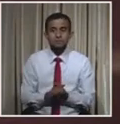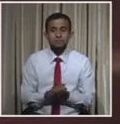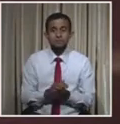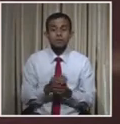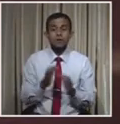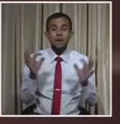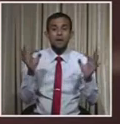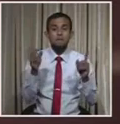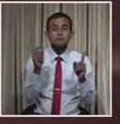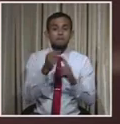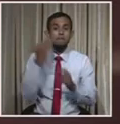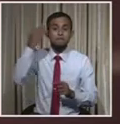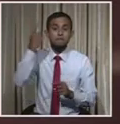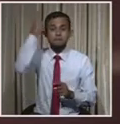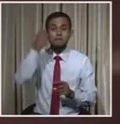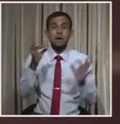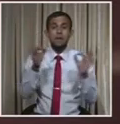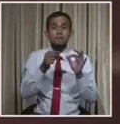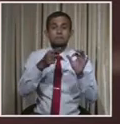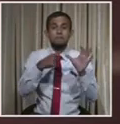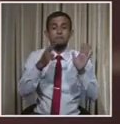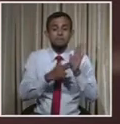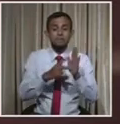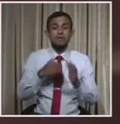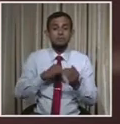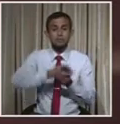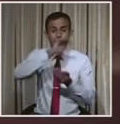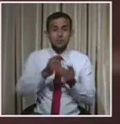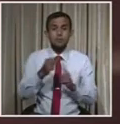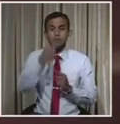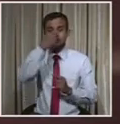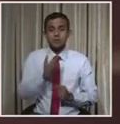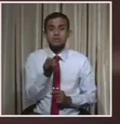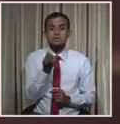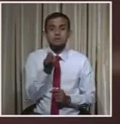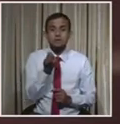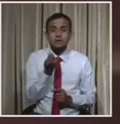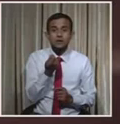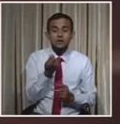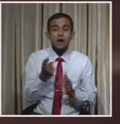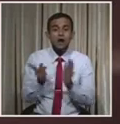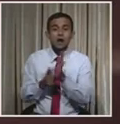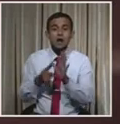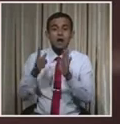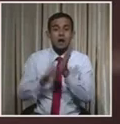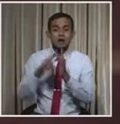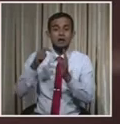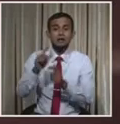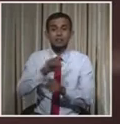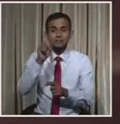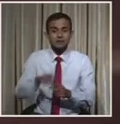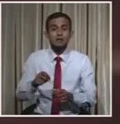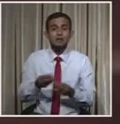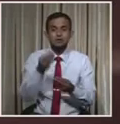බන්දු ශිෂ්‍යත් අරමුදල කියලා අරමුදල හැදීම සඳහා මගේ පුද්ගලික මුදලින් දලිත ඇතුළත් මුදලින් ඇමෙත්තුමයි දා 10,000 මේව කළා